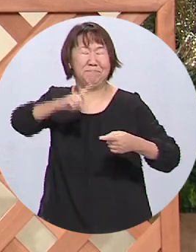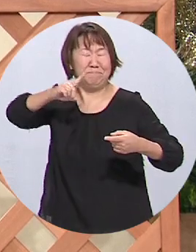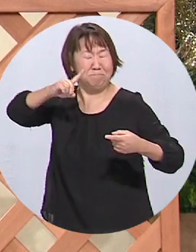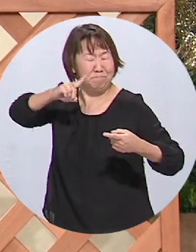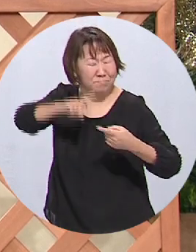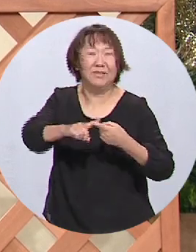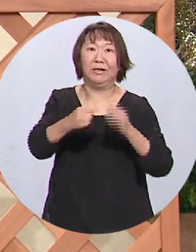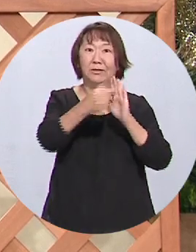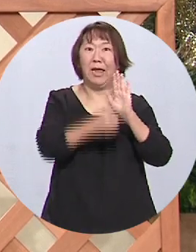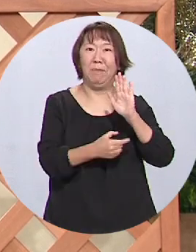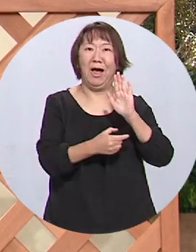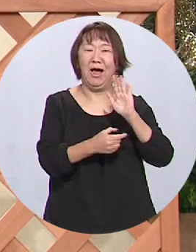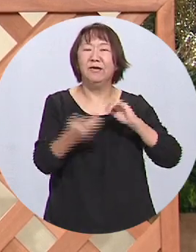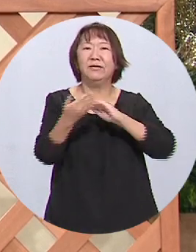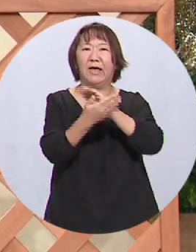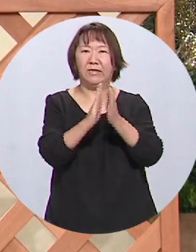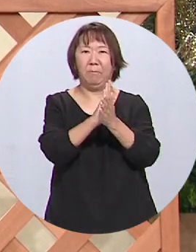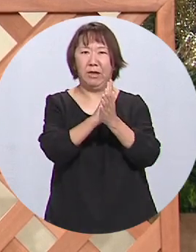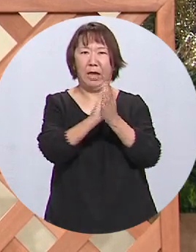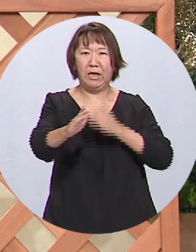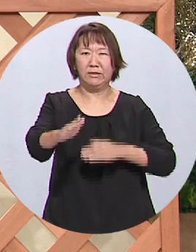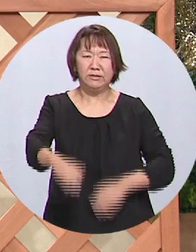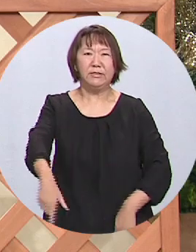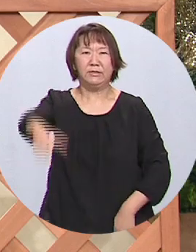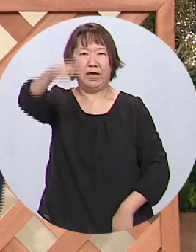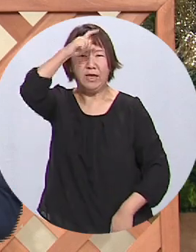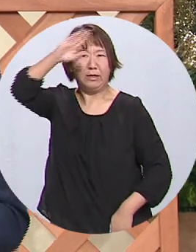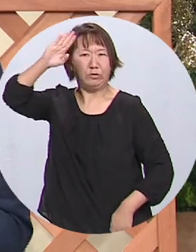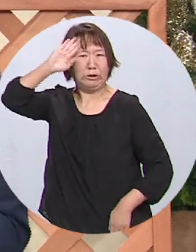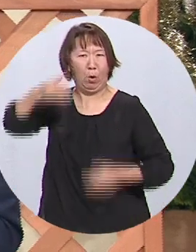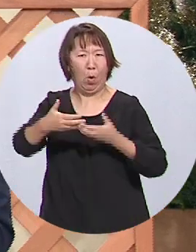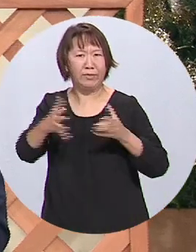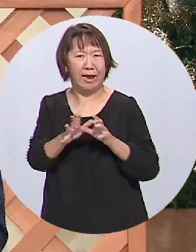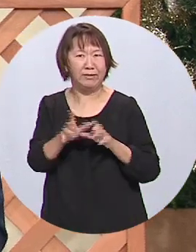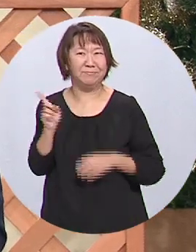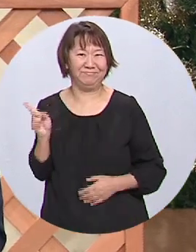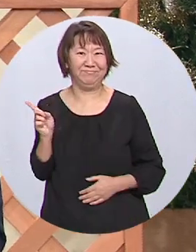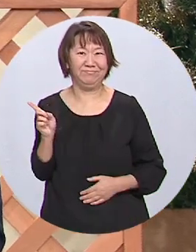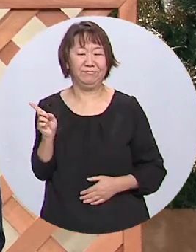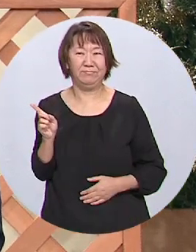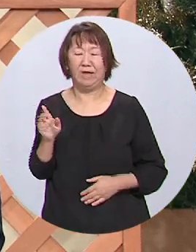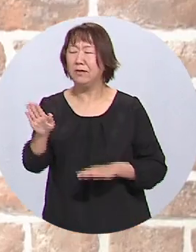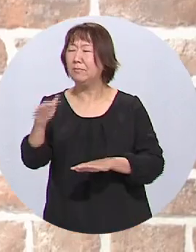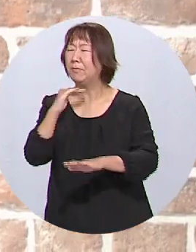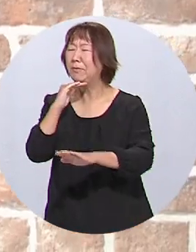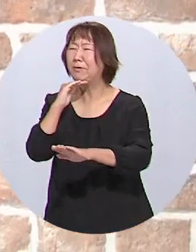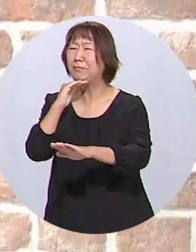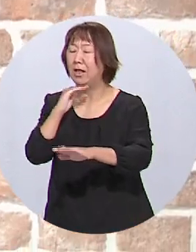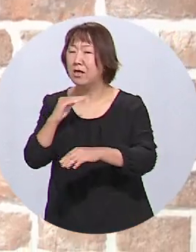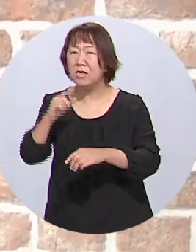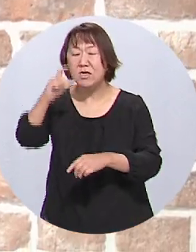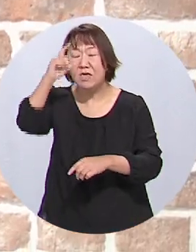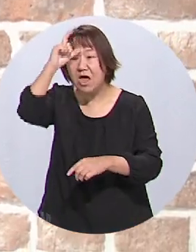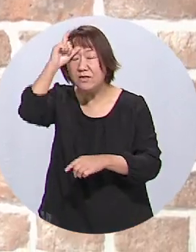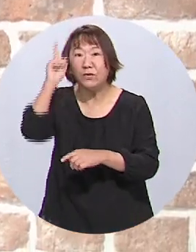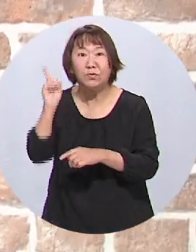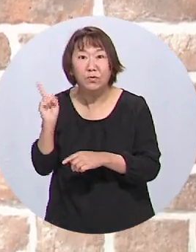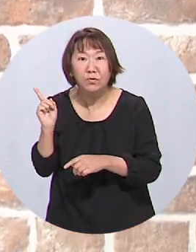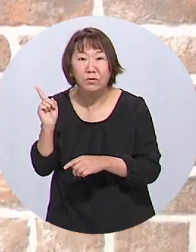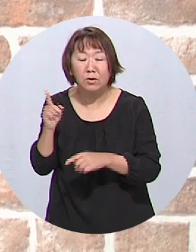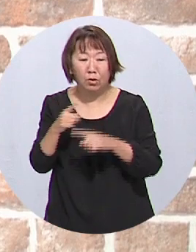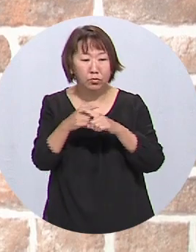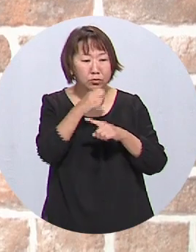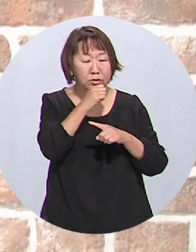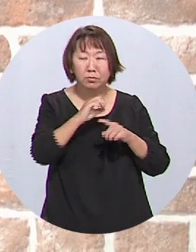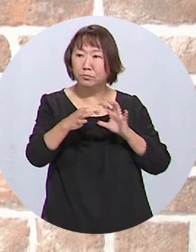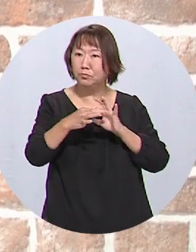ですけども、うん、埼玉県警察機動隊についてお届けしたいと思います。 え、警察の話ですよね。 そうです。 え、ク